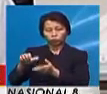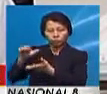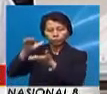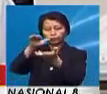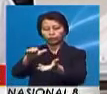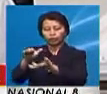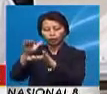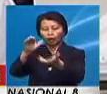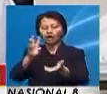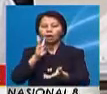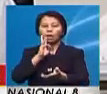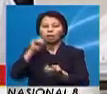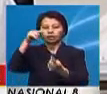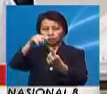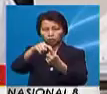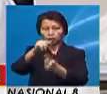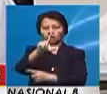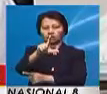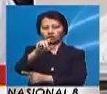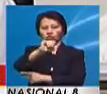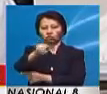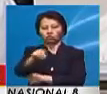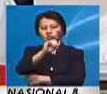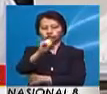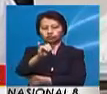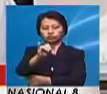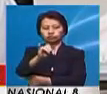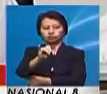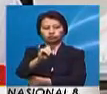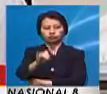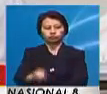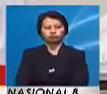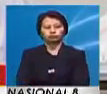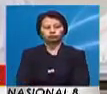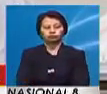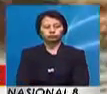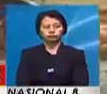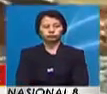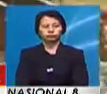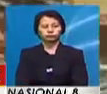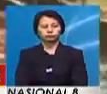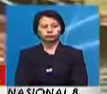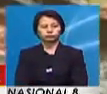loji di loji rawatan di Endau.